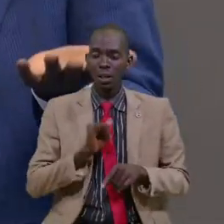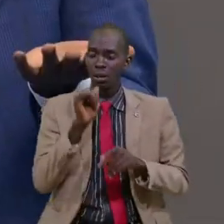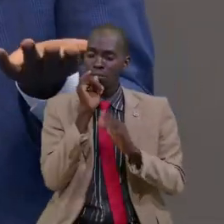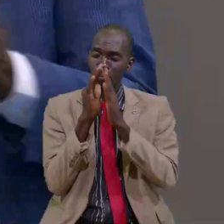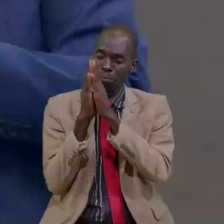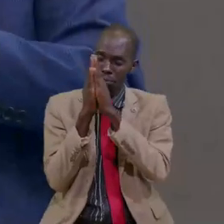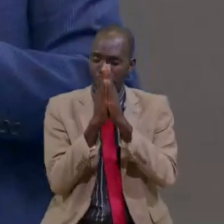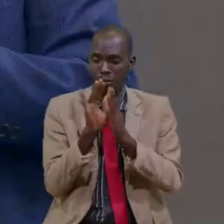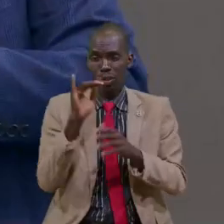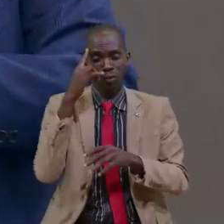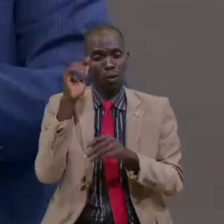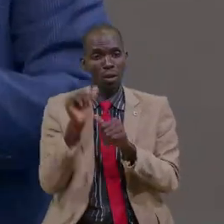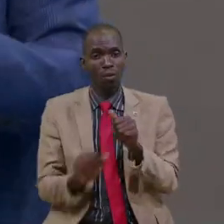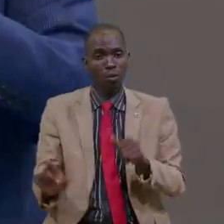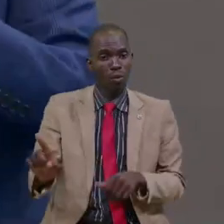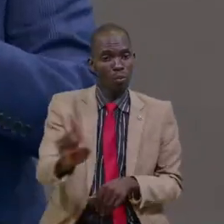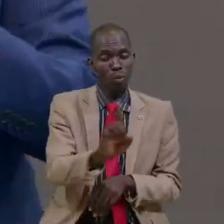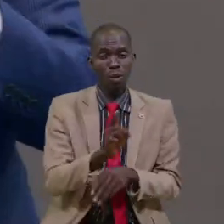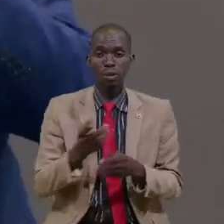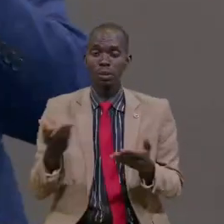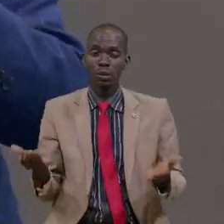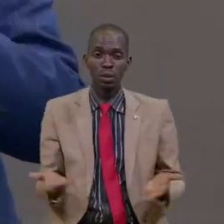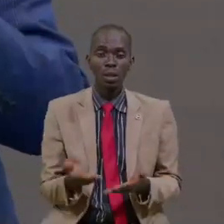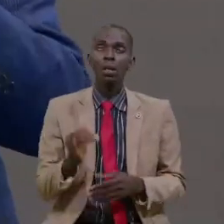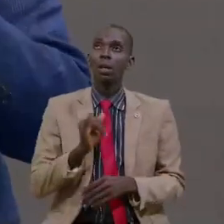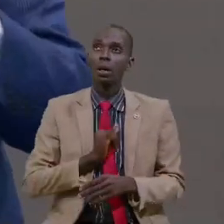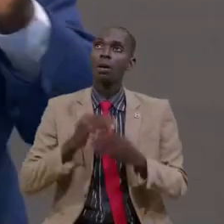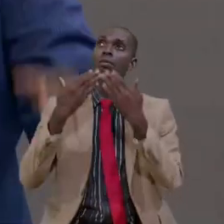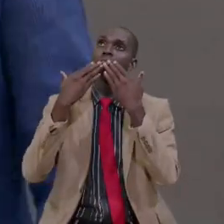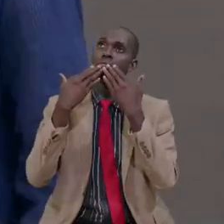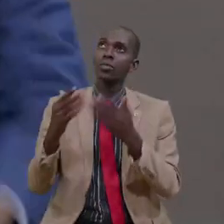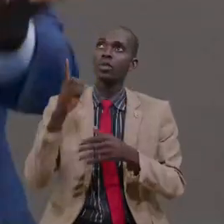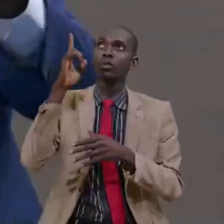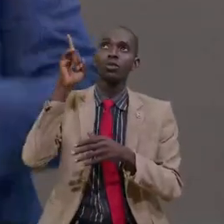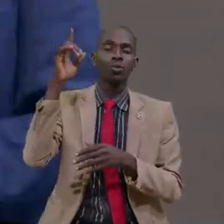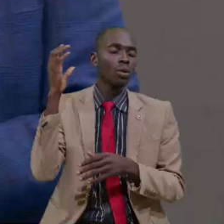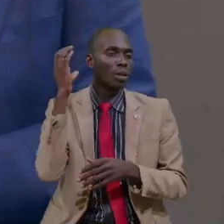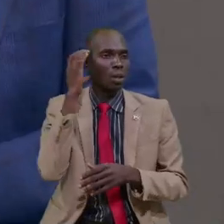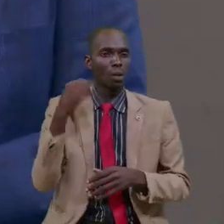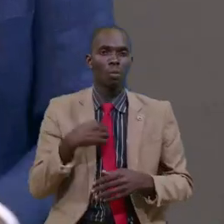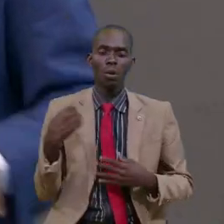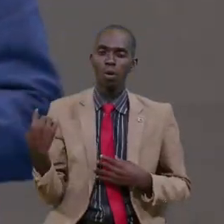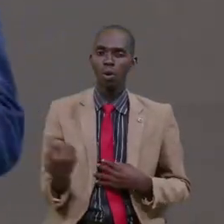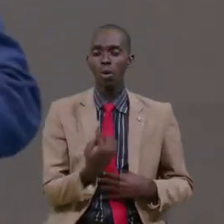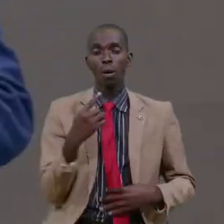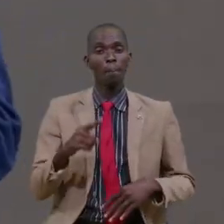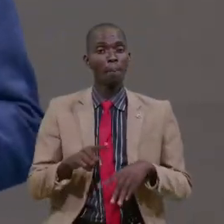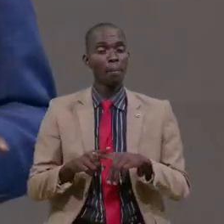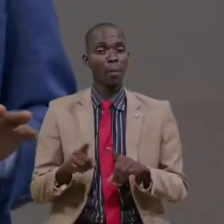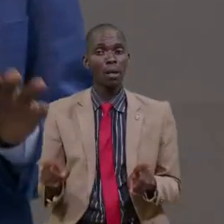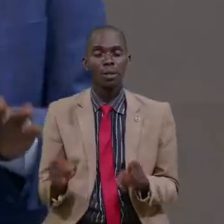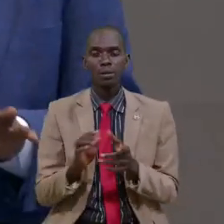comme j'intercède pour tous ceux qui sont là-bas, je te remercie de ce que tu m'exauces toujours.